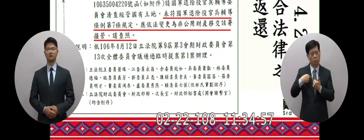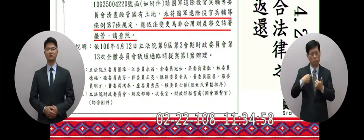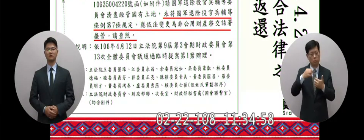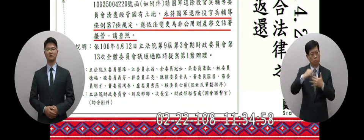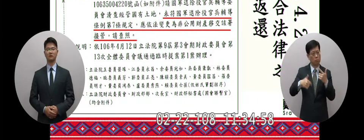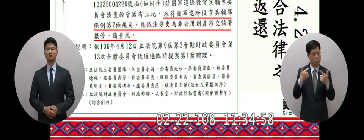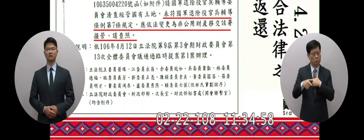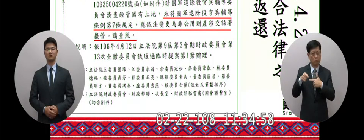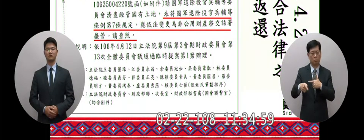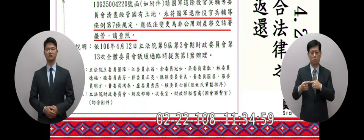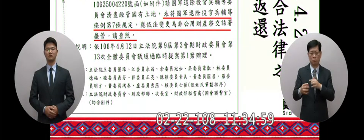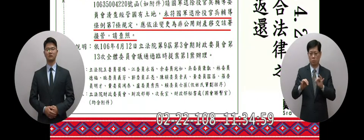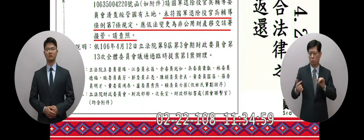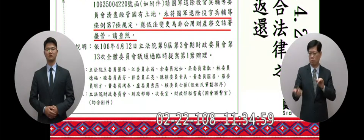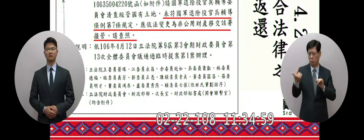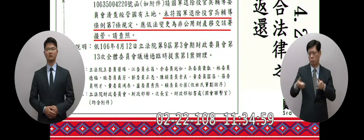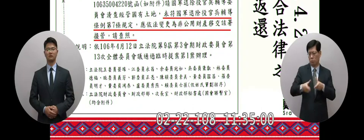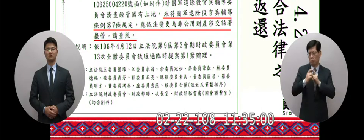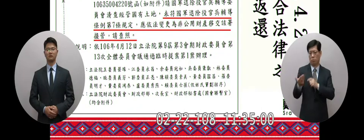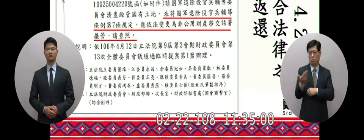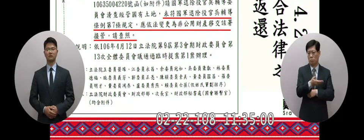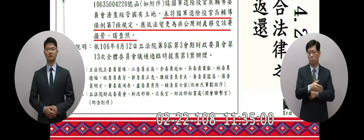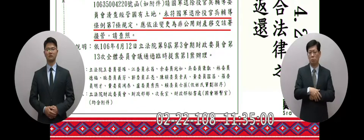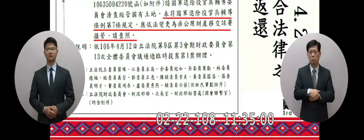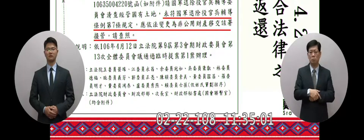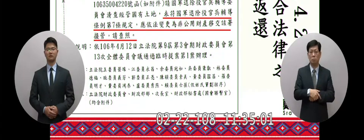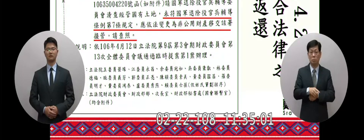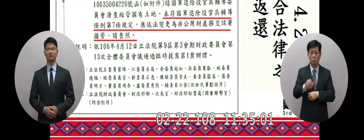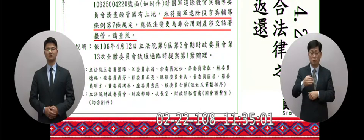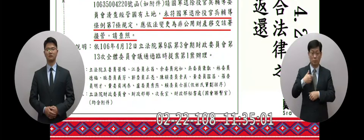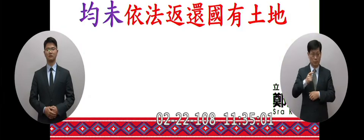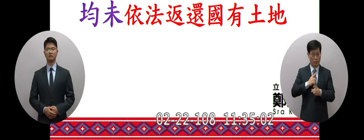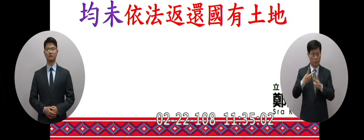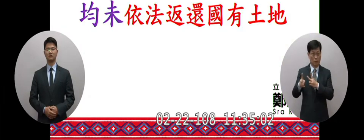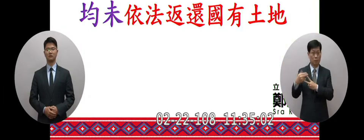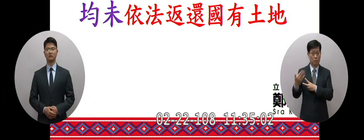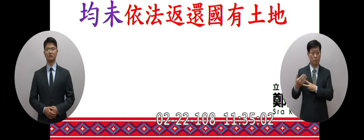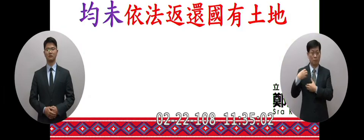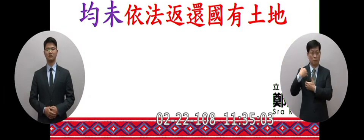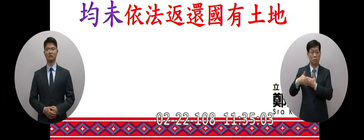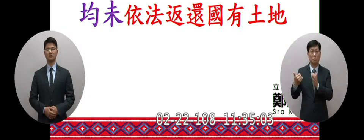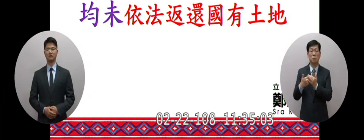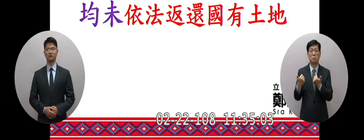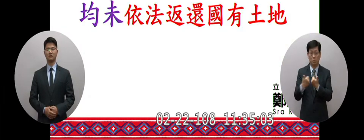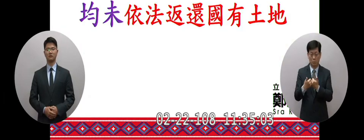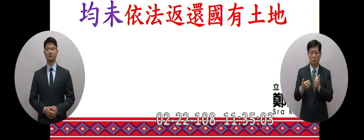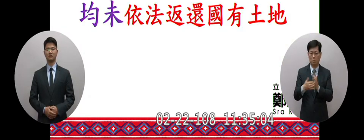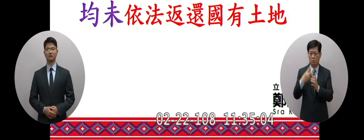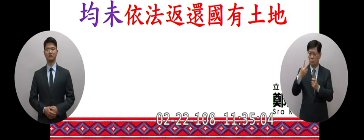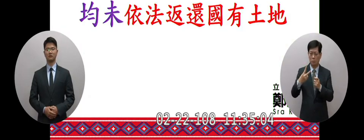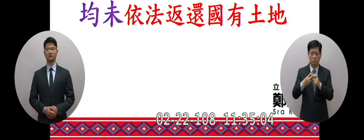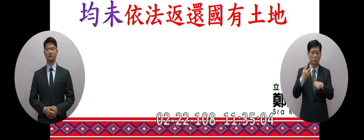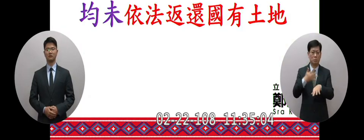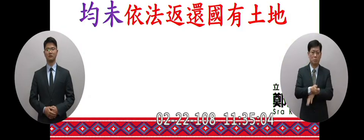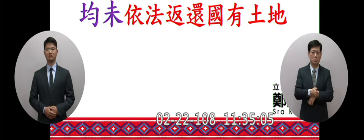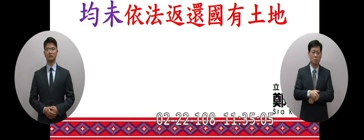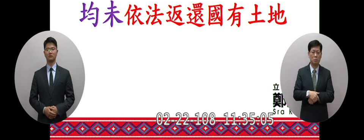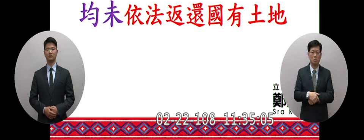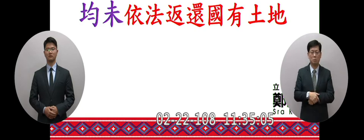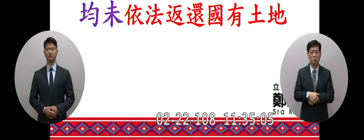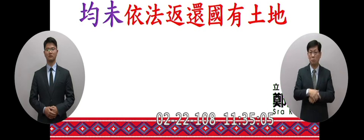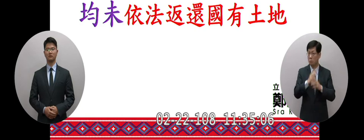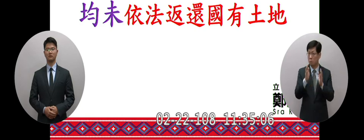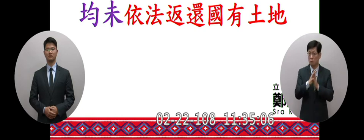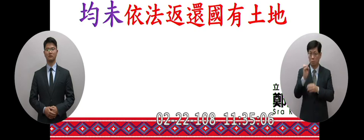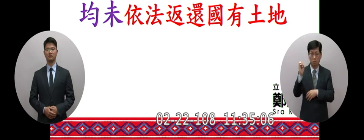律之土地应返还，正式的行文给退伍会。经过2年多了哈，没有一